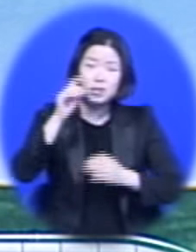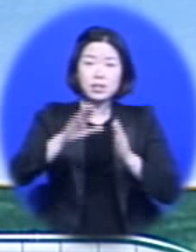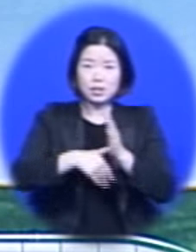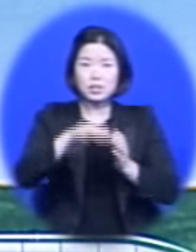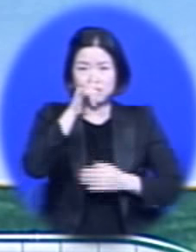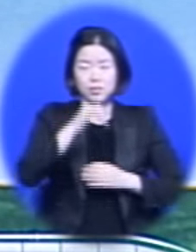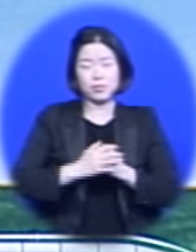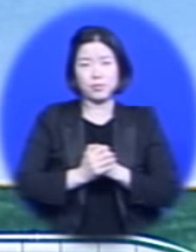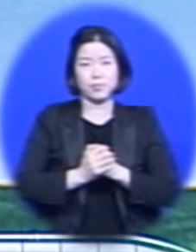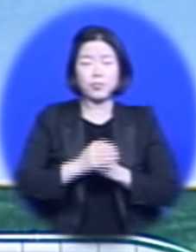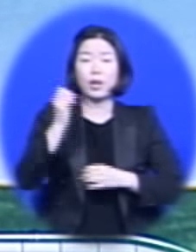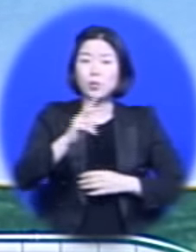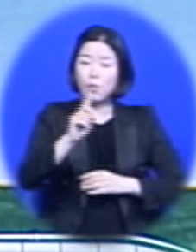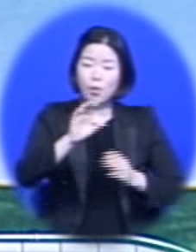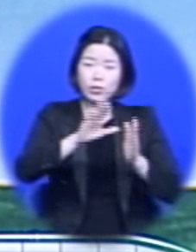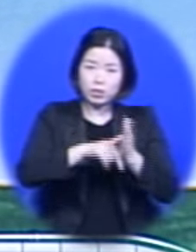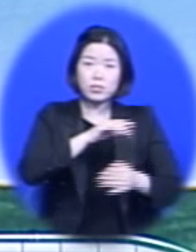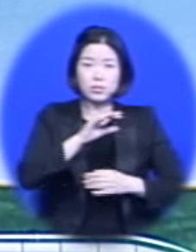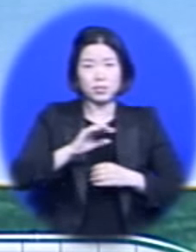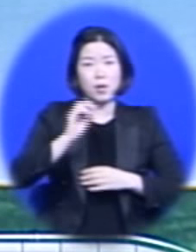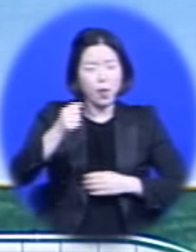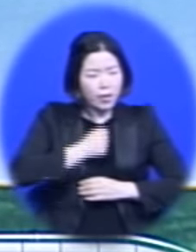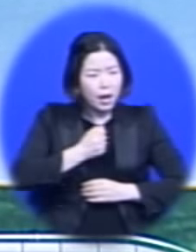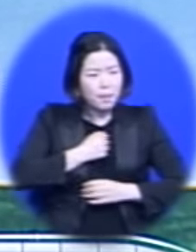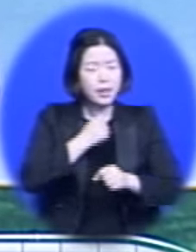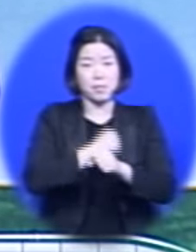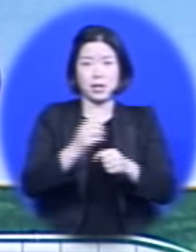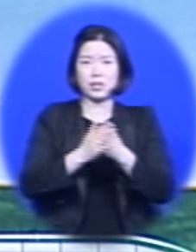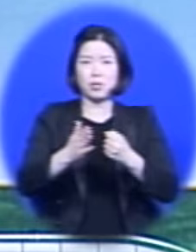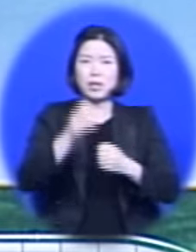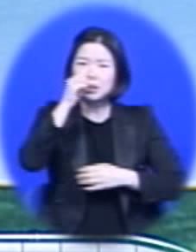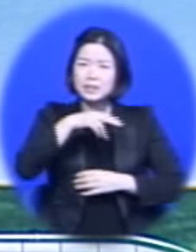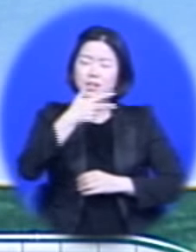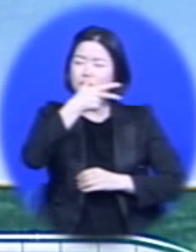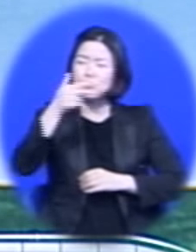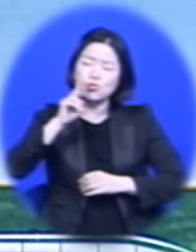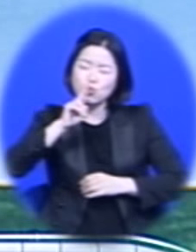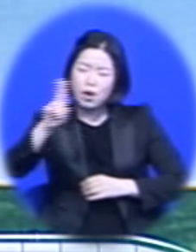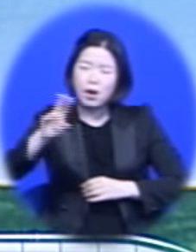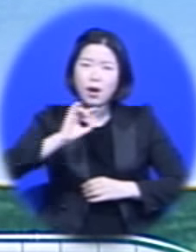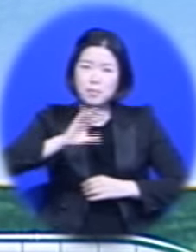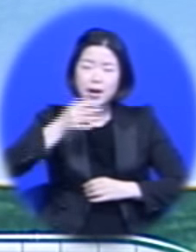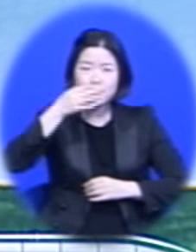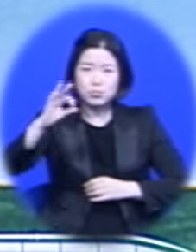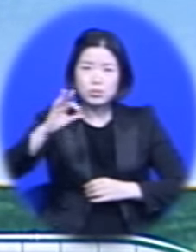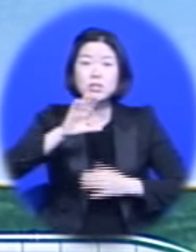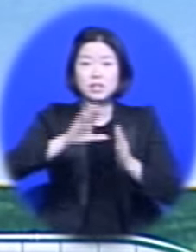있잖아요. 또 어떤 때는 답답해서 그냥 주여라고밖에는 부를 수가 없을 때도